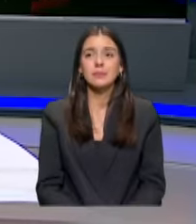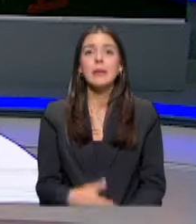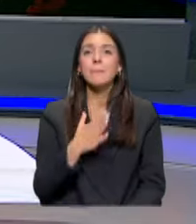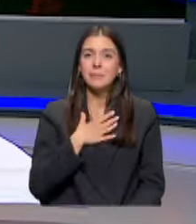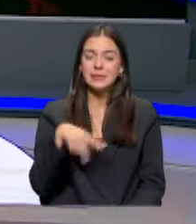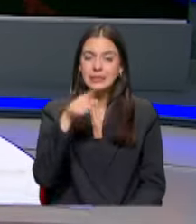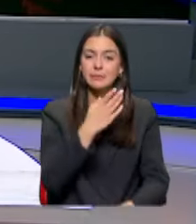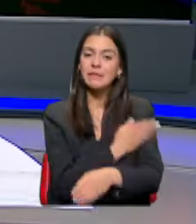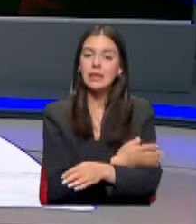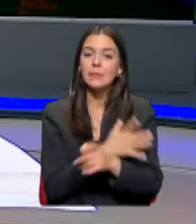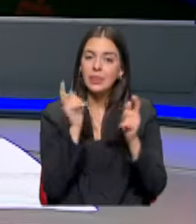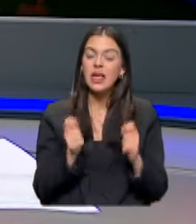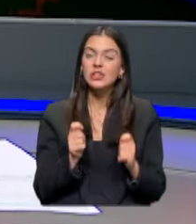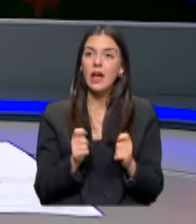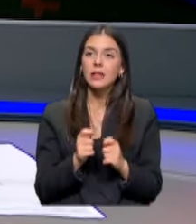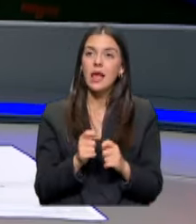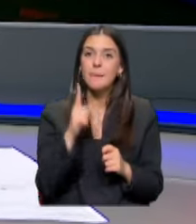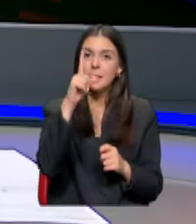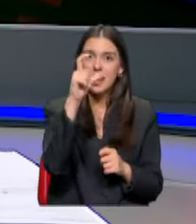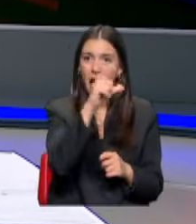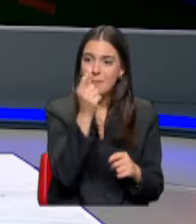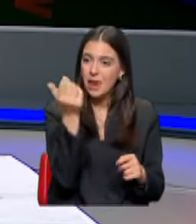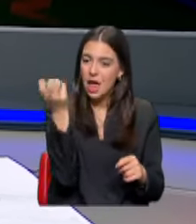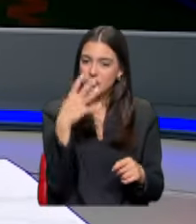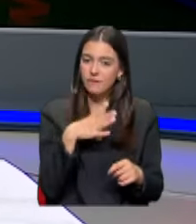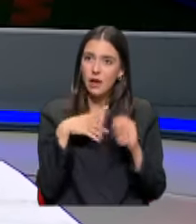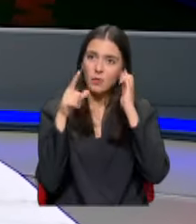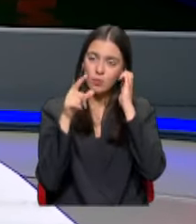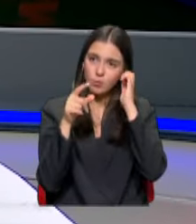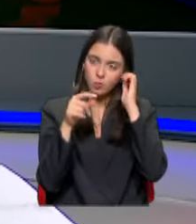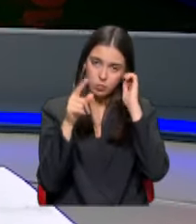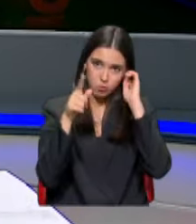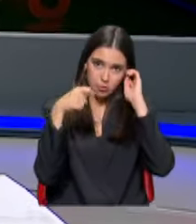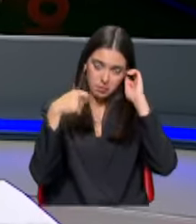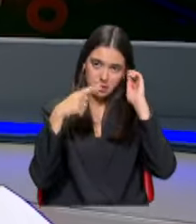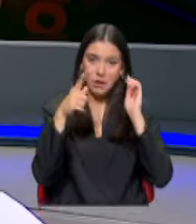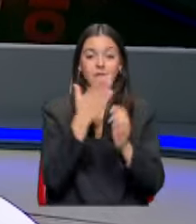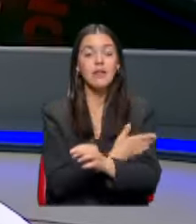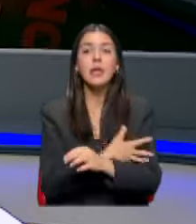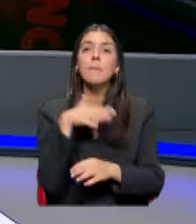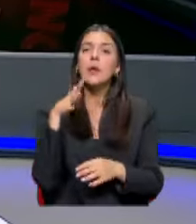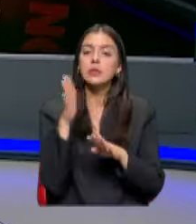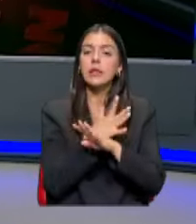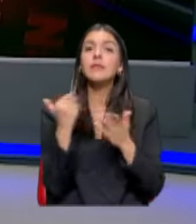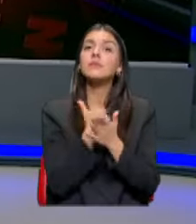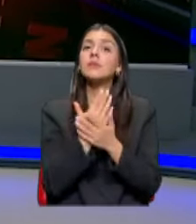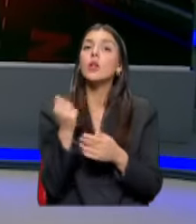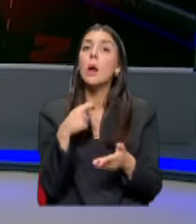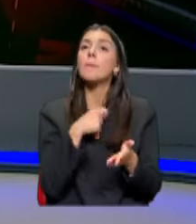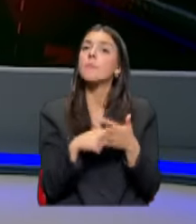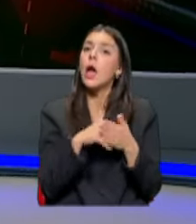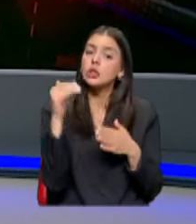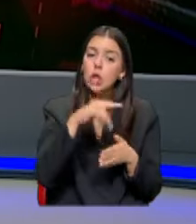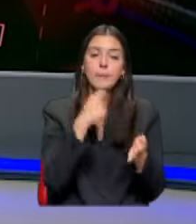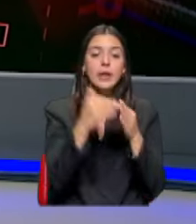bizim halkımız gerçekten... Bir ay alacağı var bu bankalardan. Vatandaş maydanozu neden kredi kartıyla alıyor? Çünkü maaş geliyor.